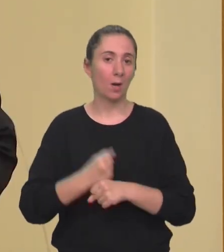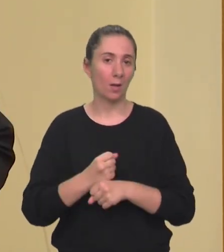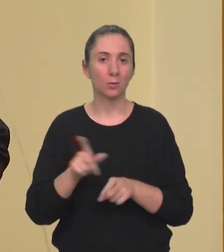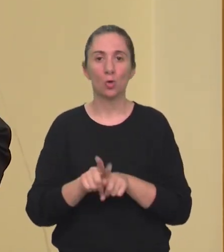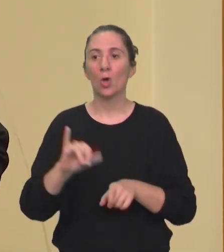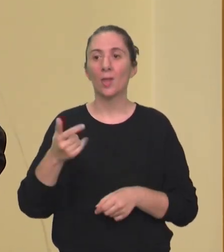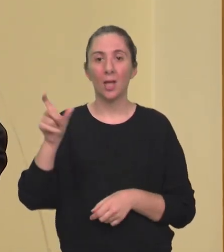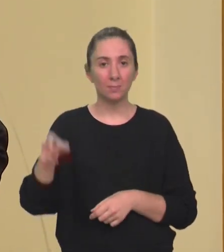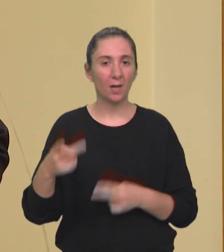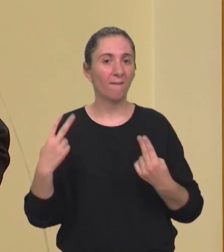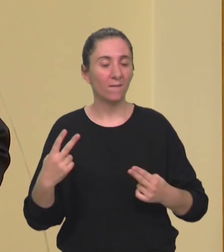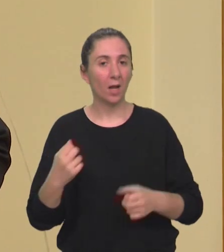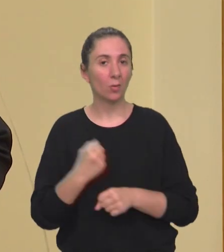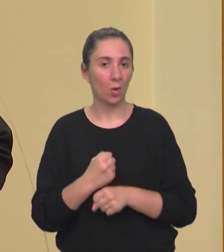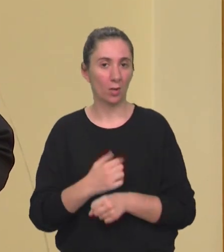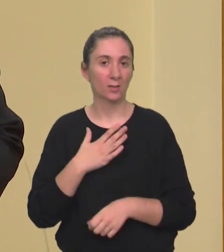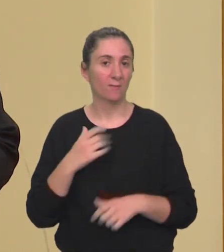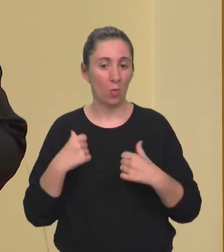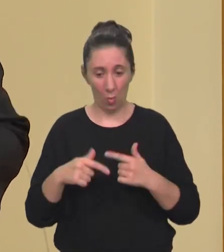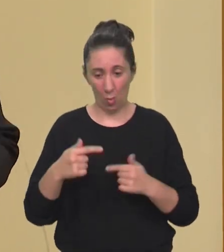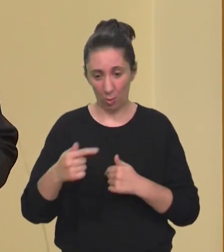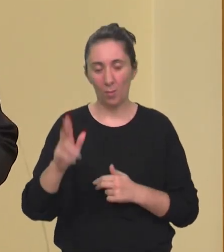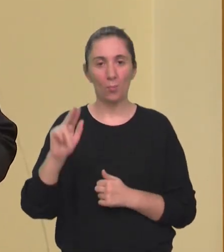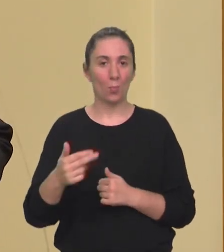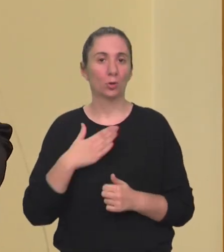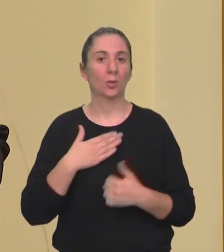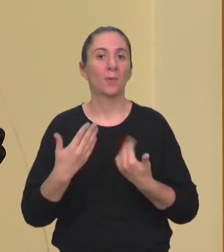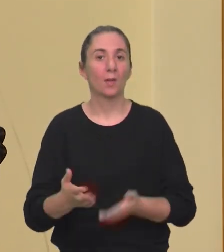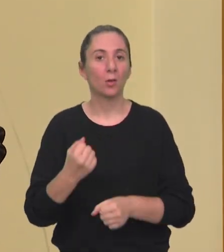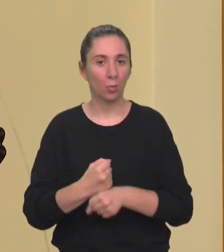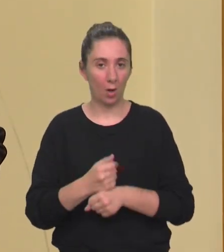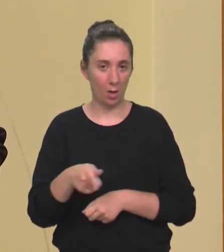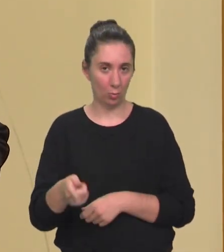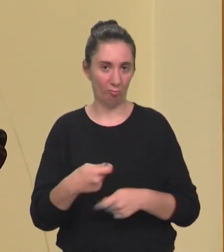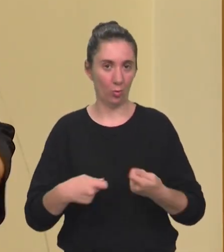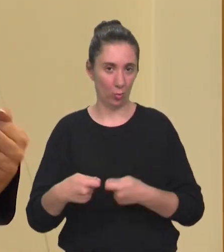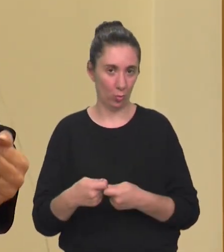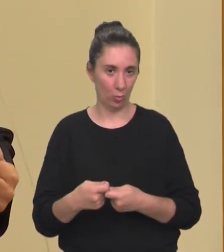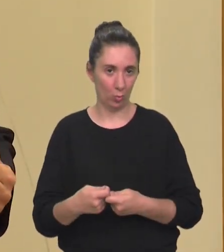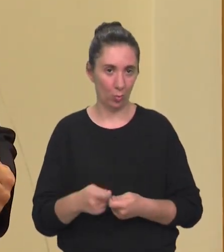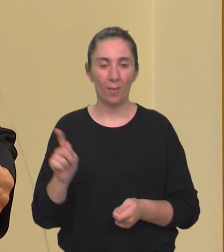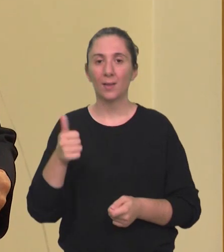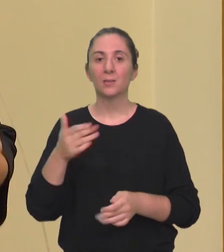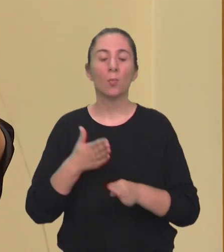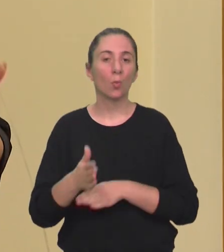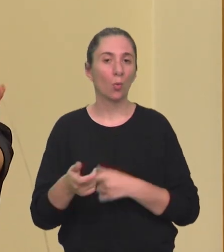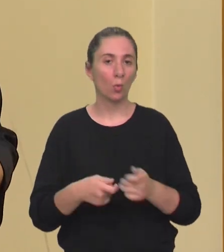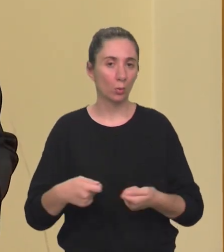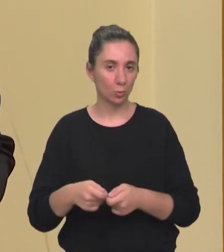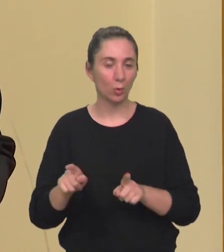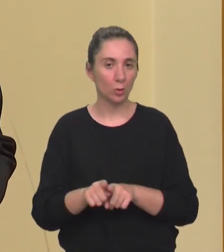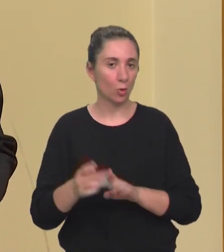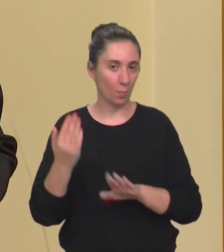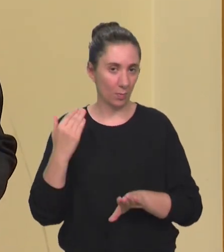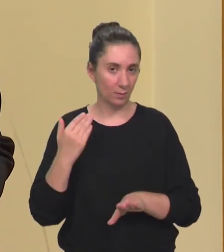i naša Jasmina koja vrijedno radi sve ove godine može sebe dati u radu ove udruge, ali ne samo kroz udrugu, i